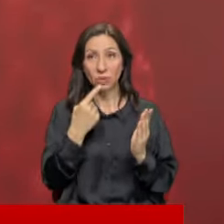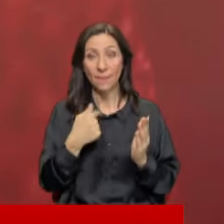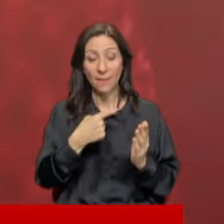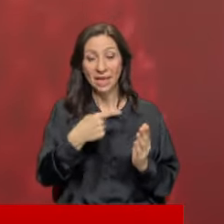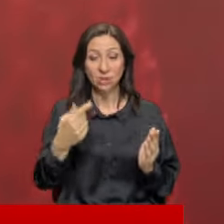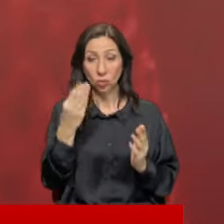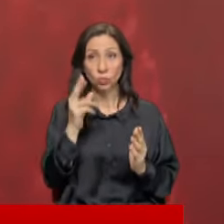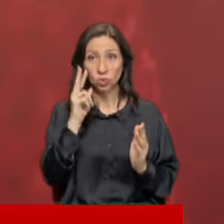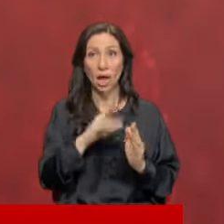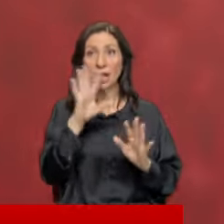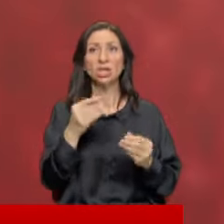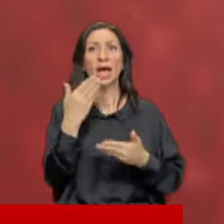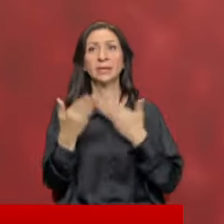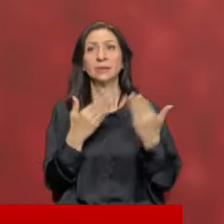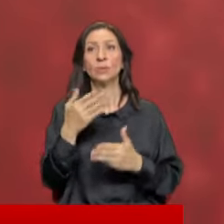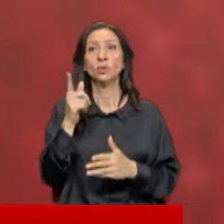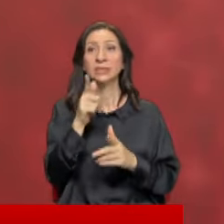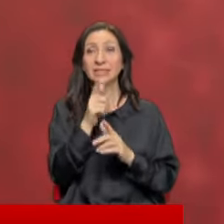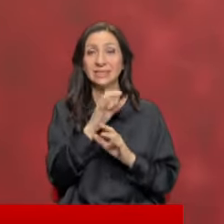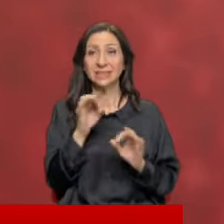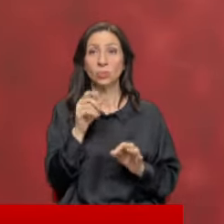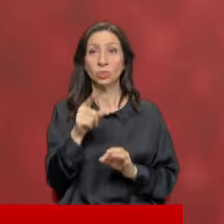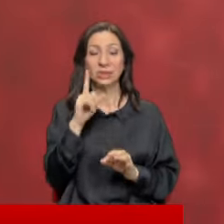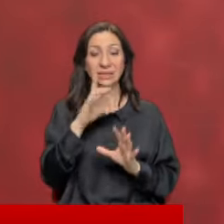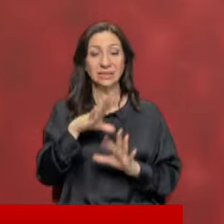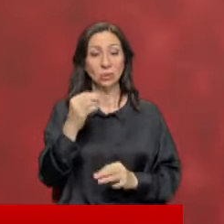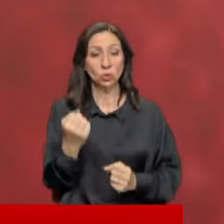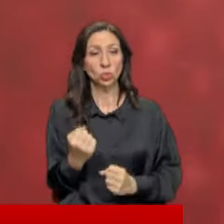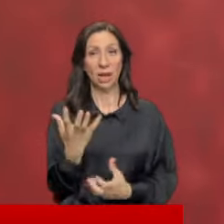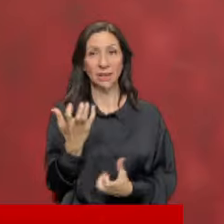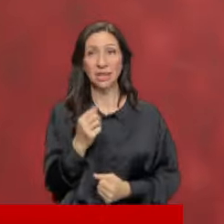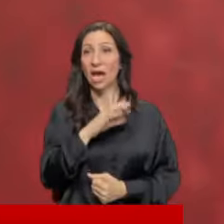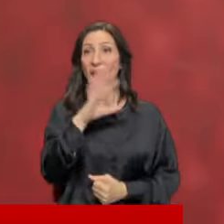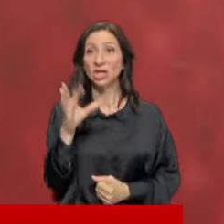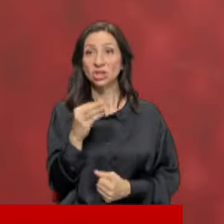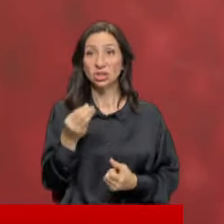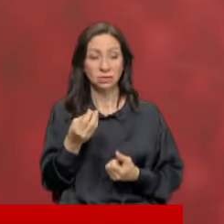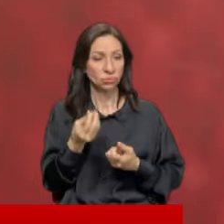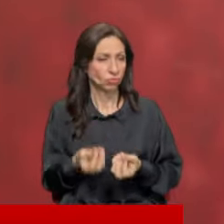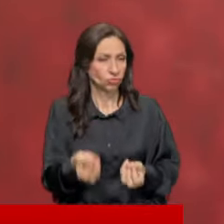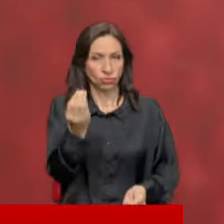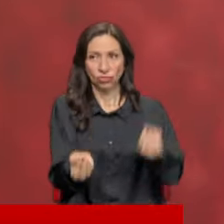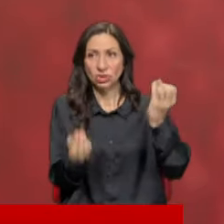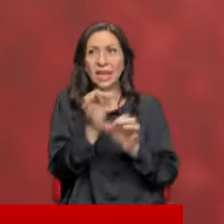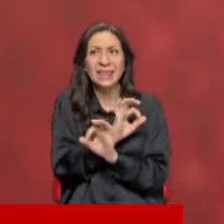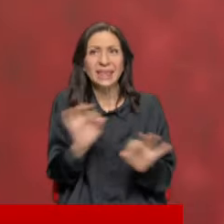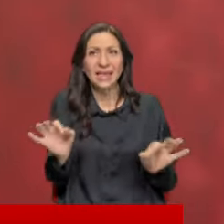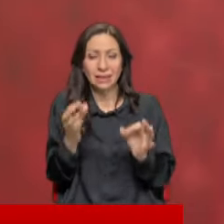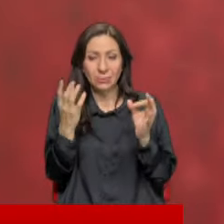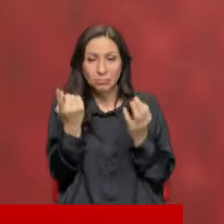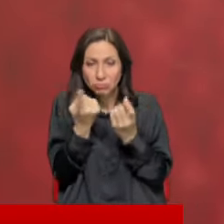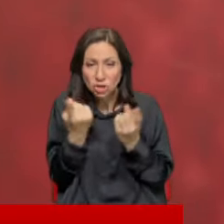olarak gördüğümü, her şeyi anlattım. Onun sessizliğinden bu insanların güç aldığını, her şeyin de ortaya saçıldığını, somut adımlar